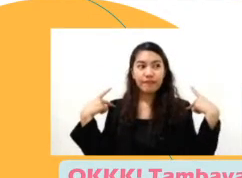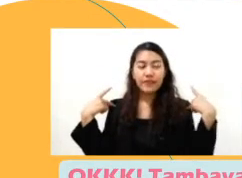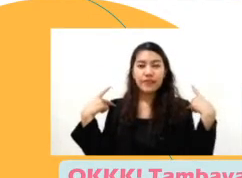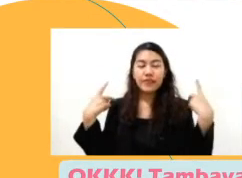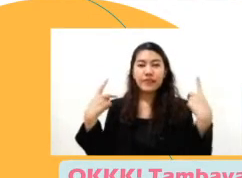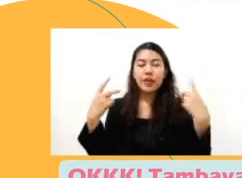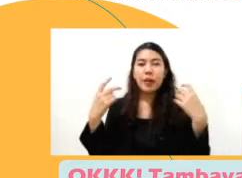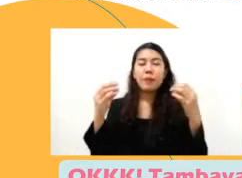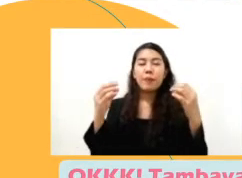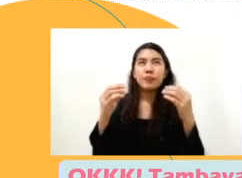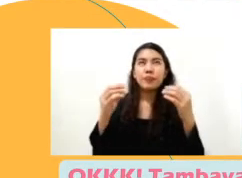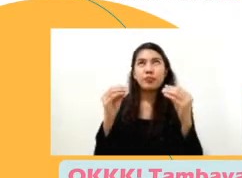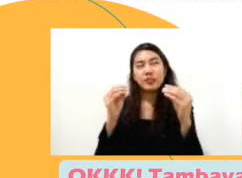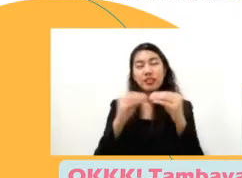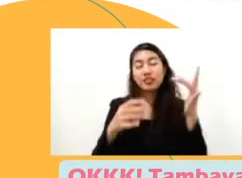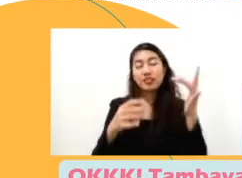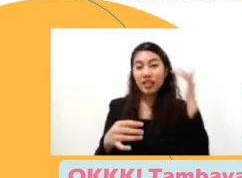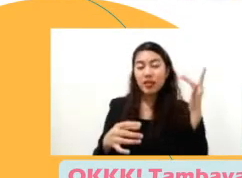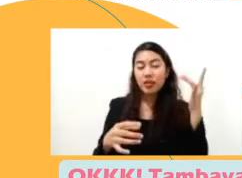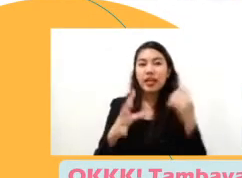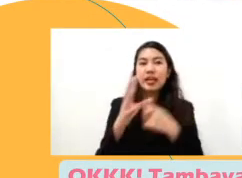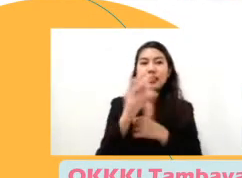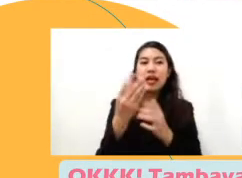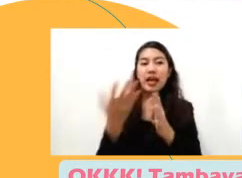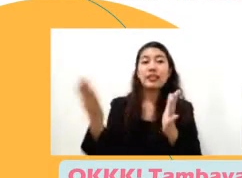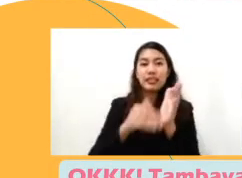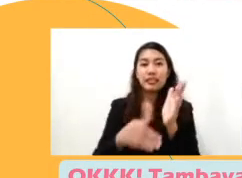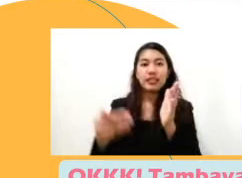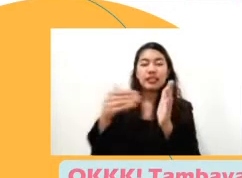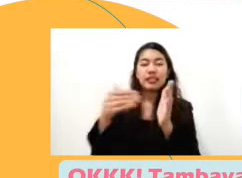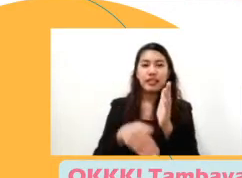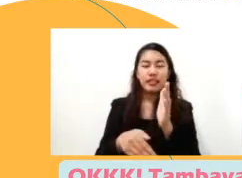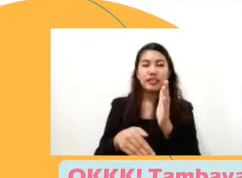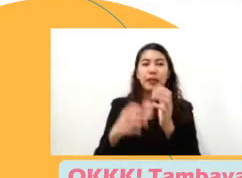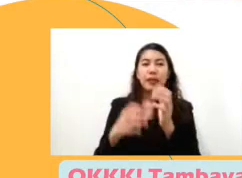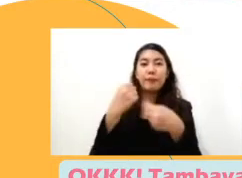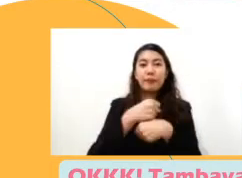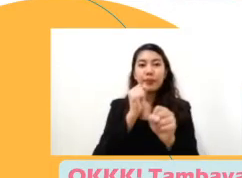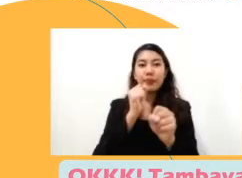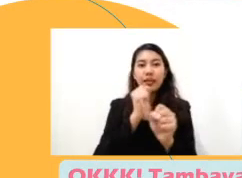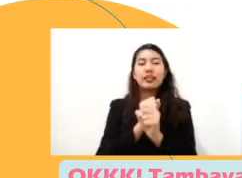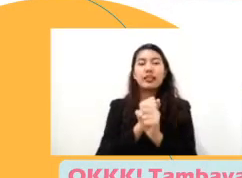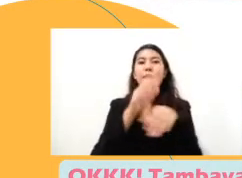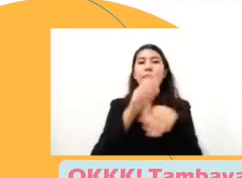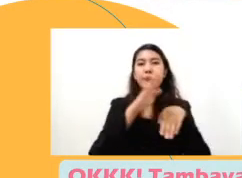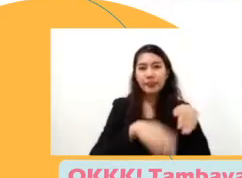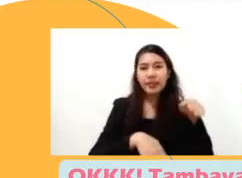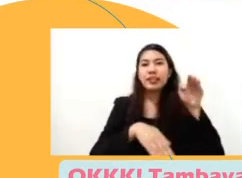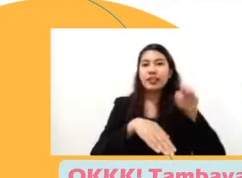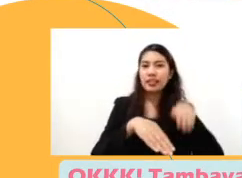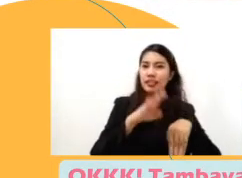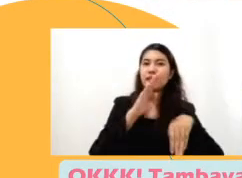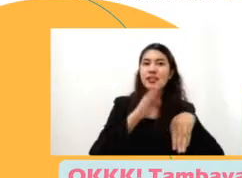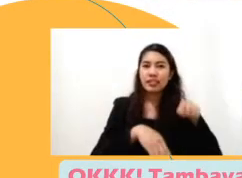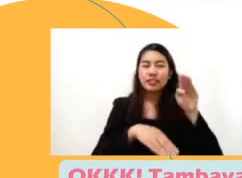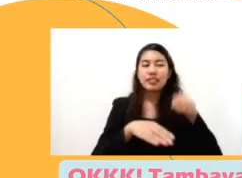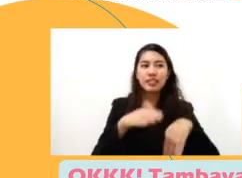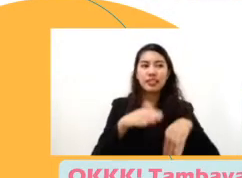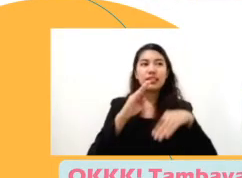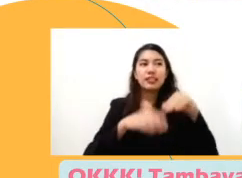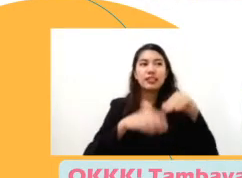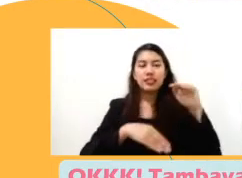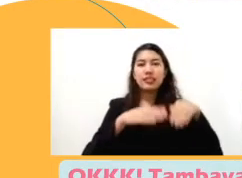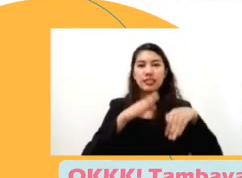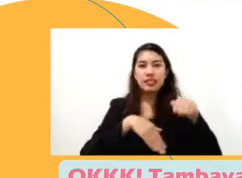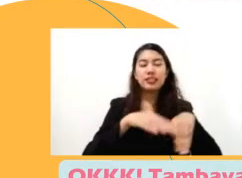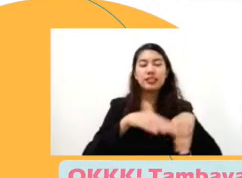ito ng tunog. At dahil po, paulit-ulit siya, nag-create din siya ng ritmo. Yes. Doon pa lang. And doon pa lang, pwede